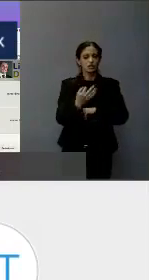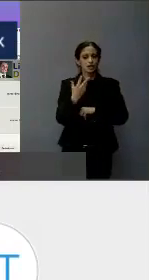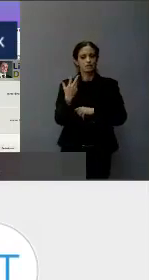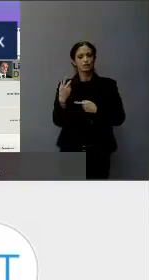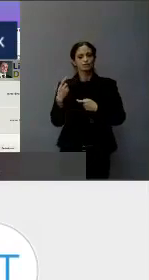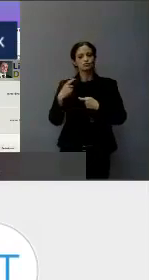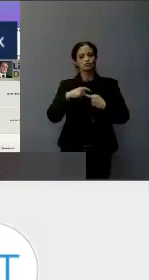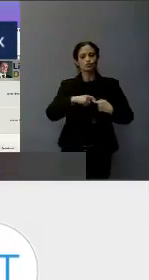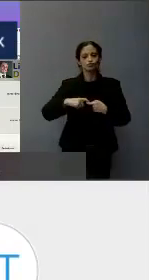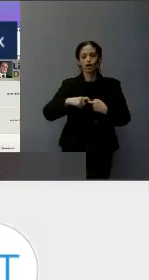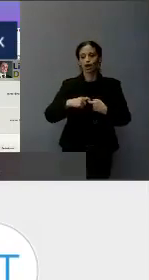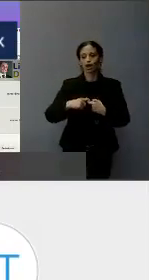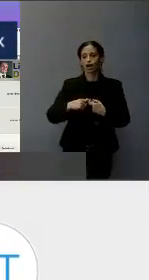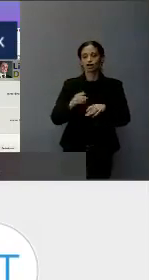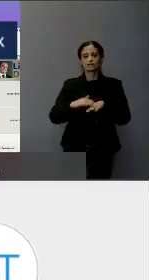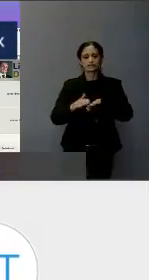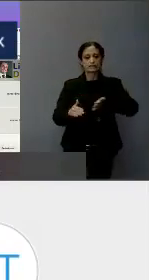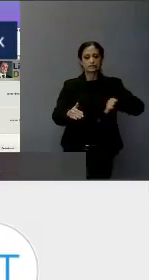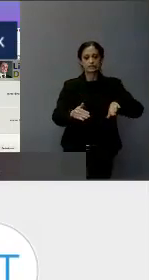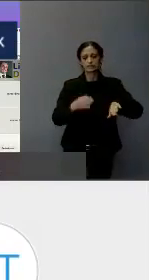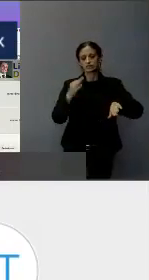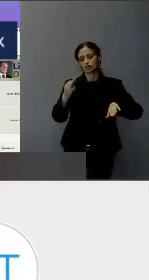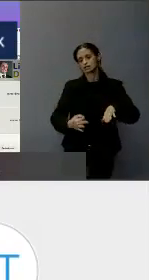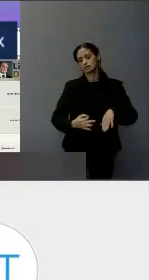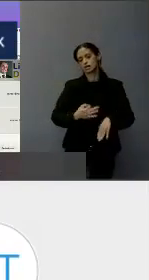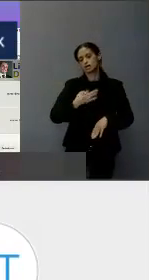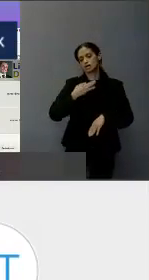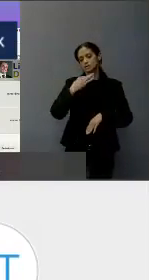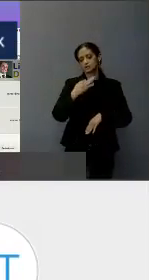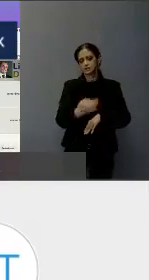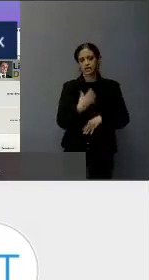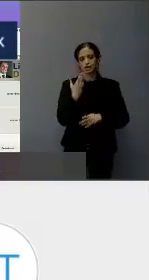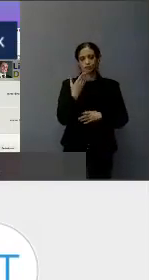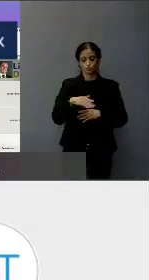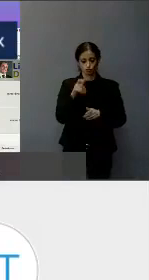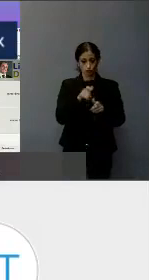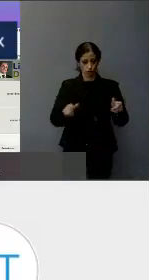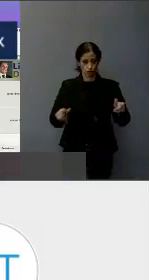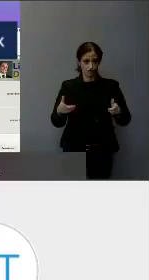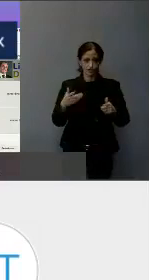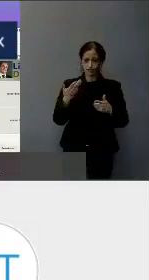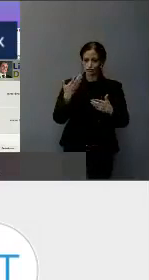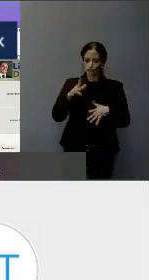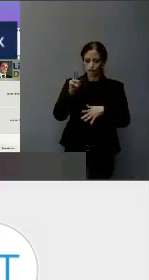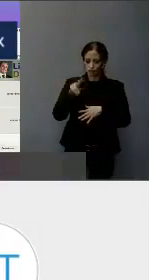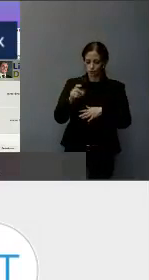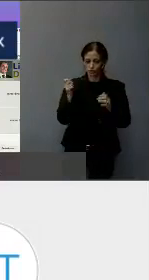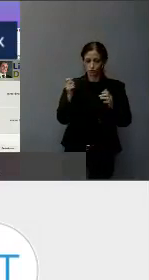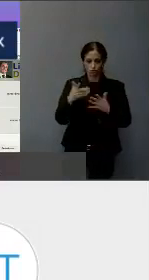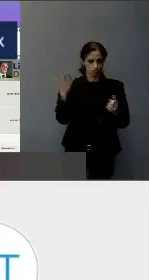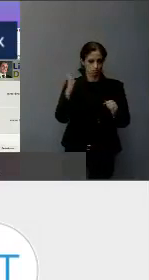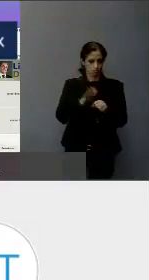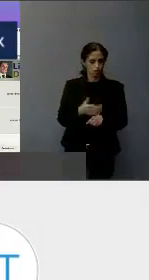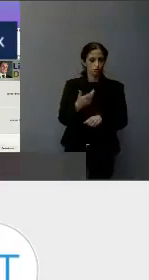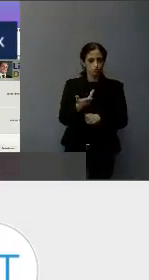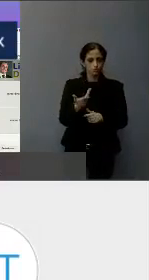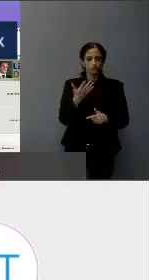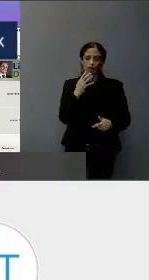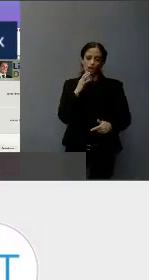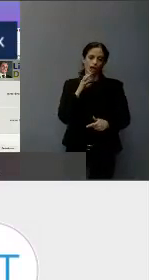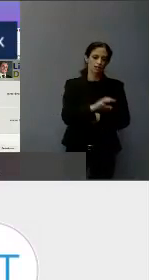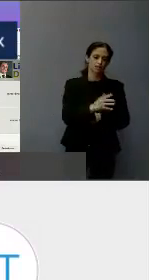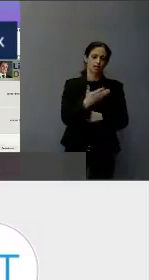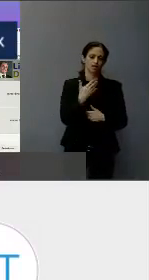la sinistra fa e che tutti siano mesi hanno bocciato nel 2017 è un attacco vergognoso e